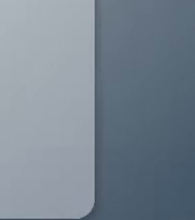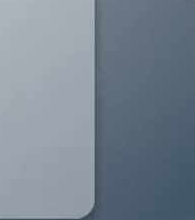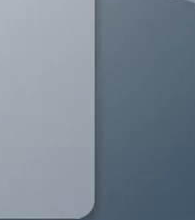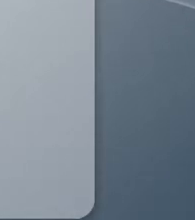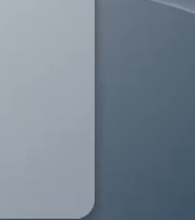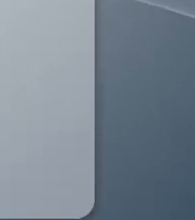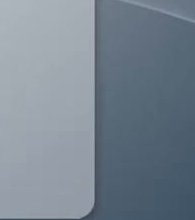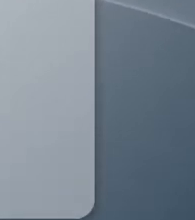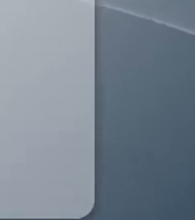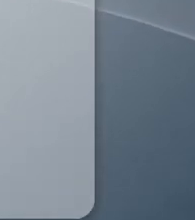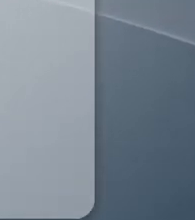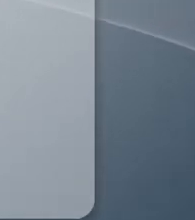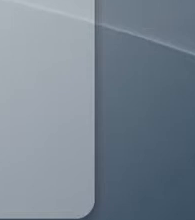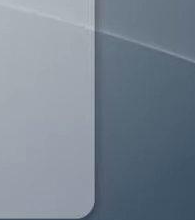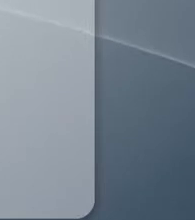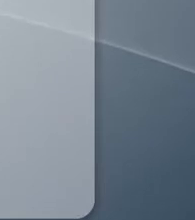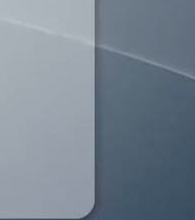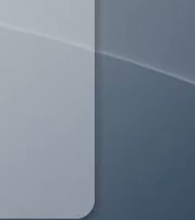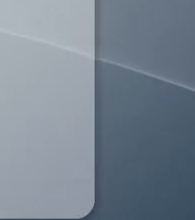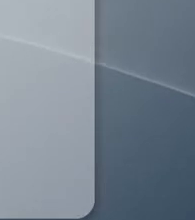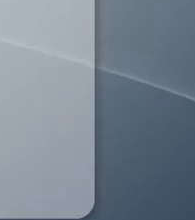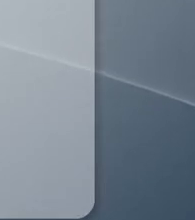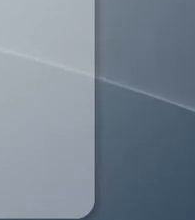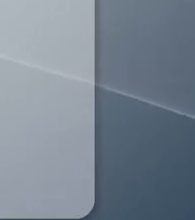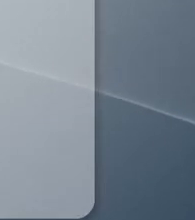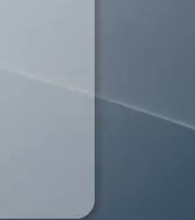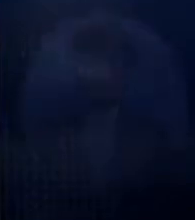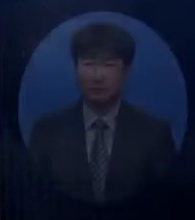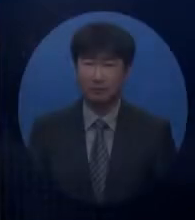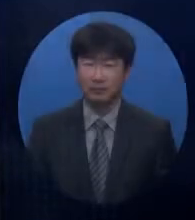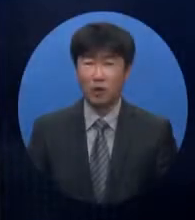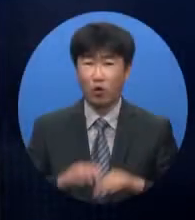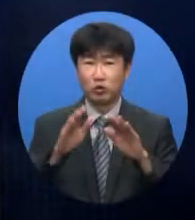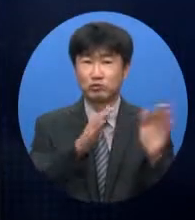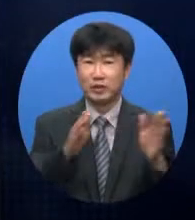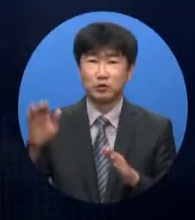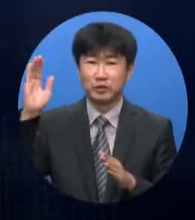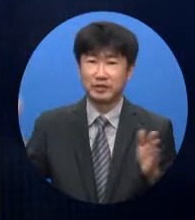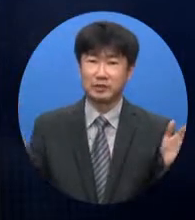9시까지 연장되고 체험료는 무료입니다.